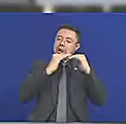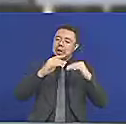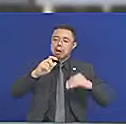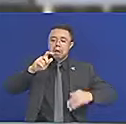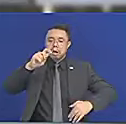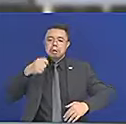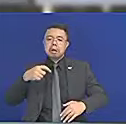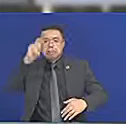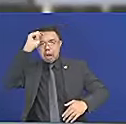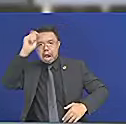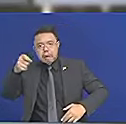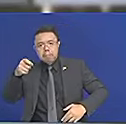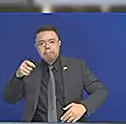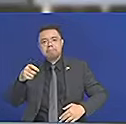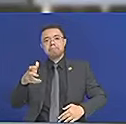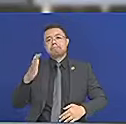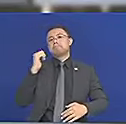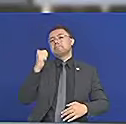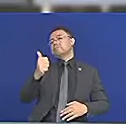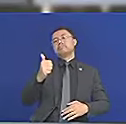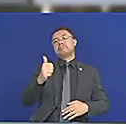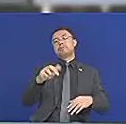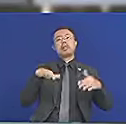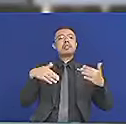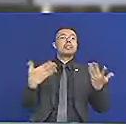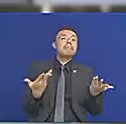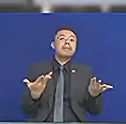tidak sefasih itu di dalam